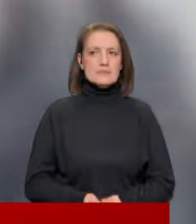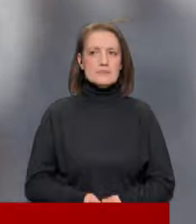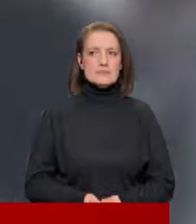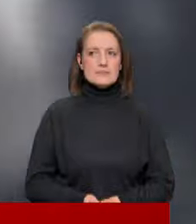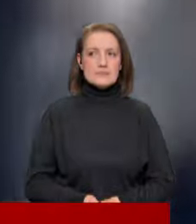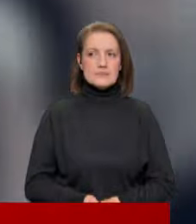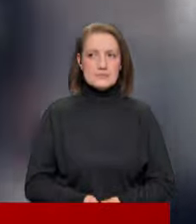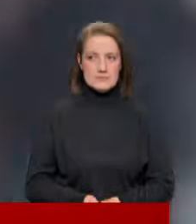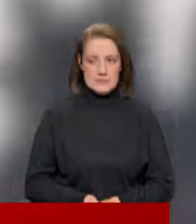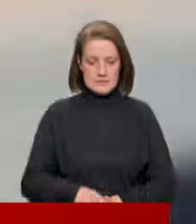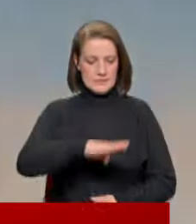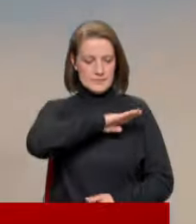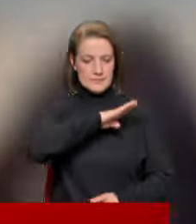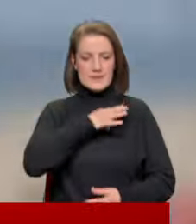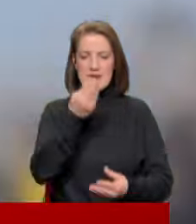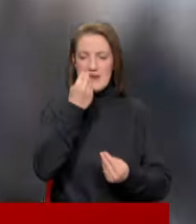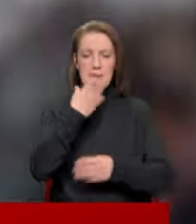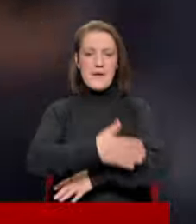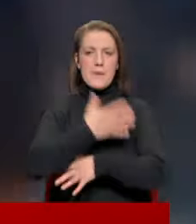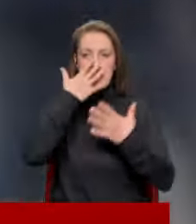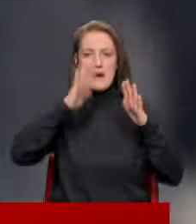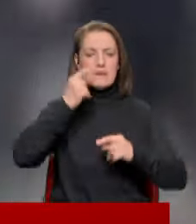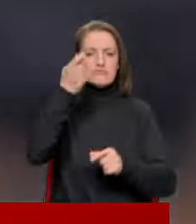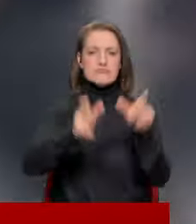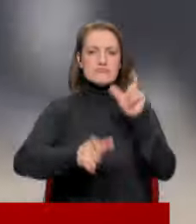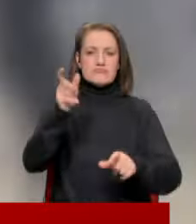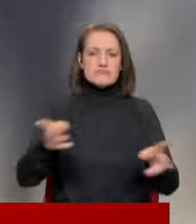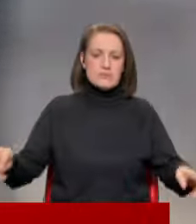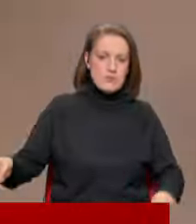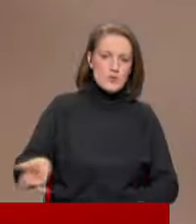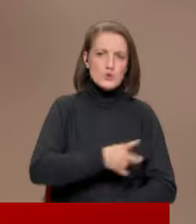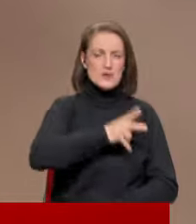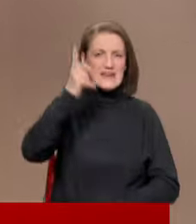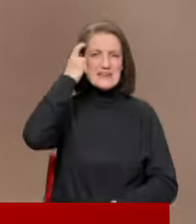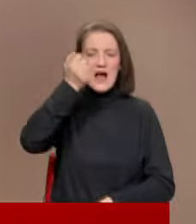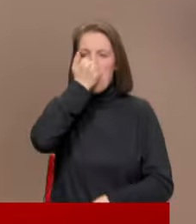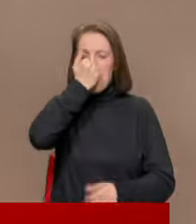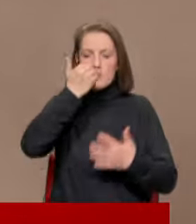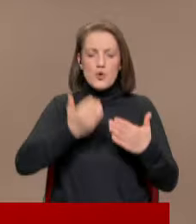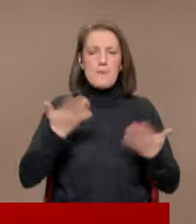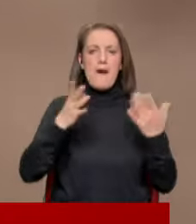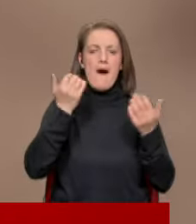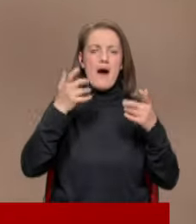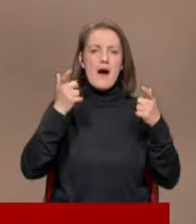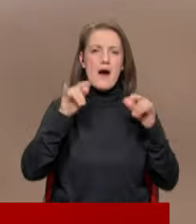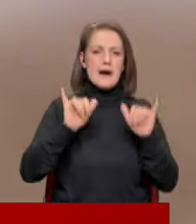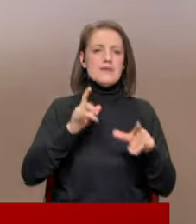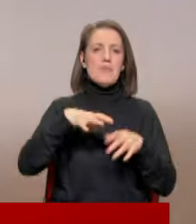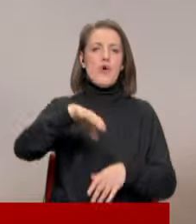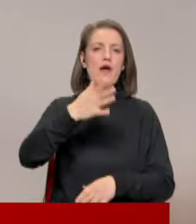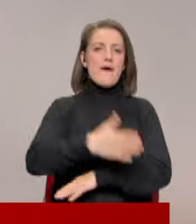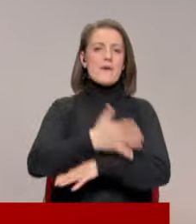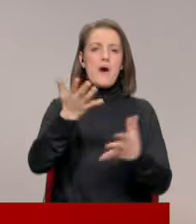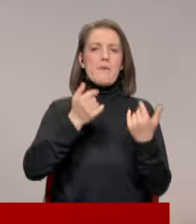gazede Gazze'de gıda yardımı bekleyen sivilleri katleden İsrail kana doymadı aynı bölgeye yardım almaya gidenlere